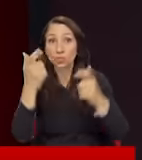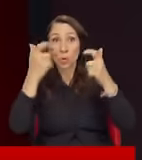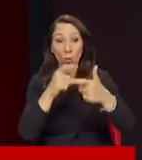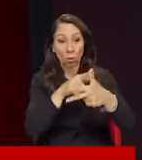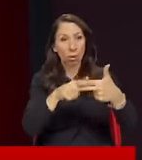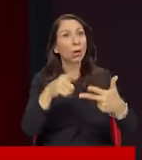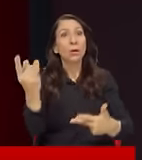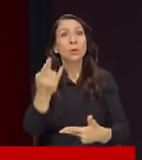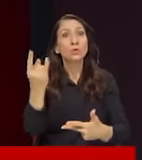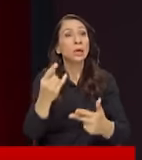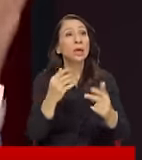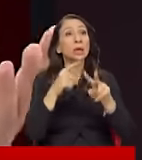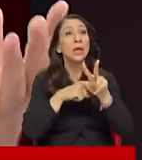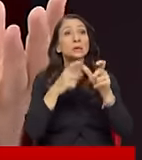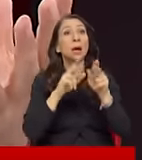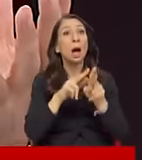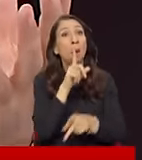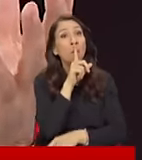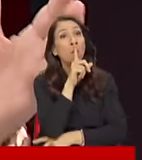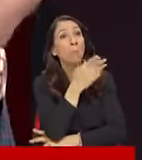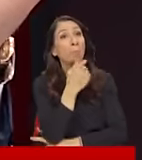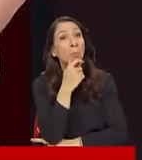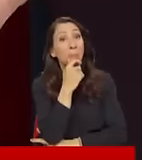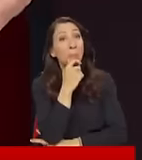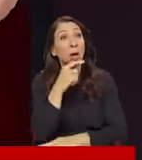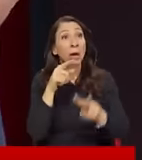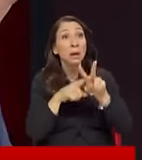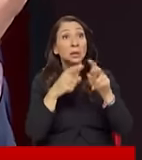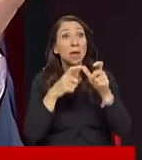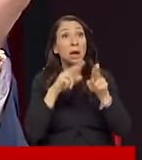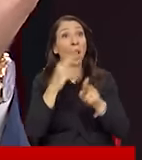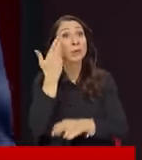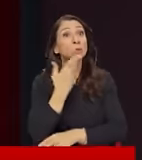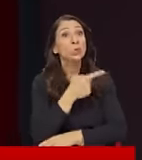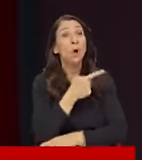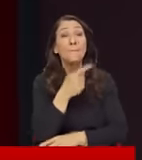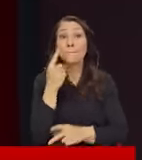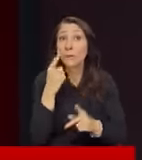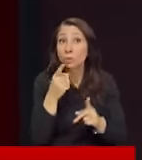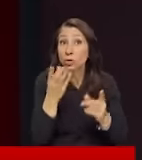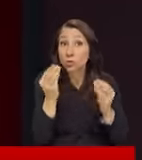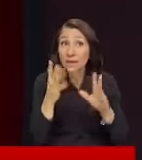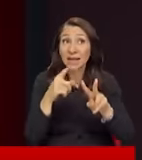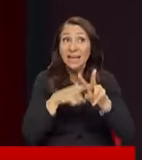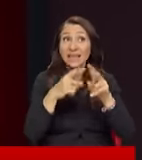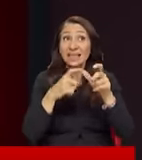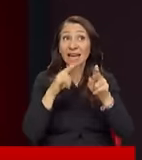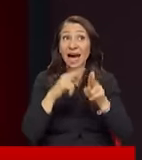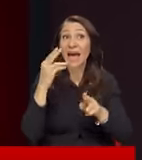sahada oluyor. Yüksek Seçim Kurulu'nda ses çıkmıyor. Yani Yüksek Seçim Kurulu izliyor. Bakın bunların birçoğu Yüksek Seçim